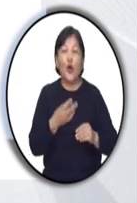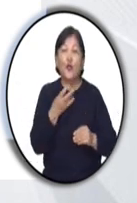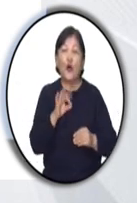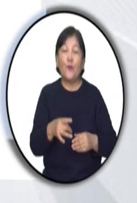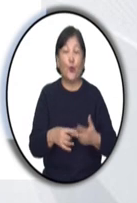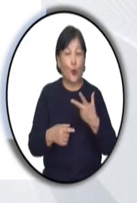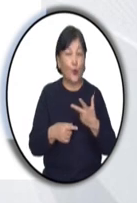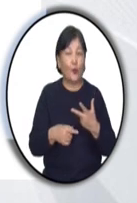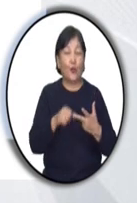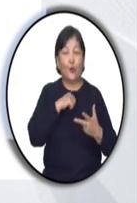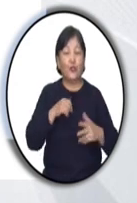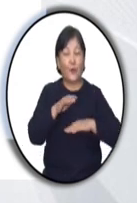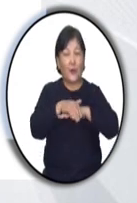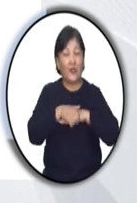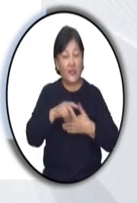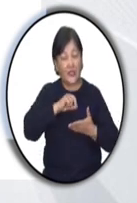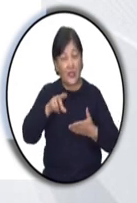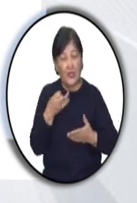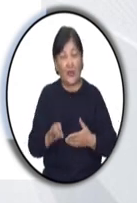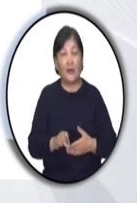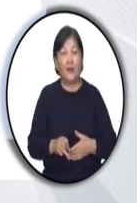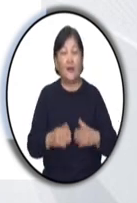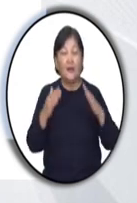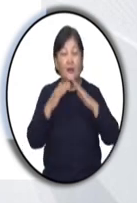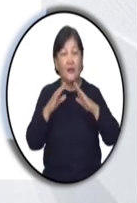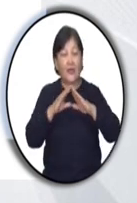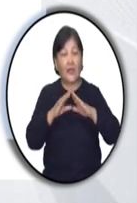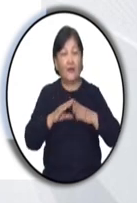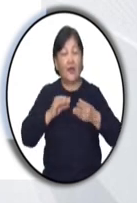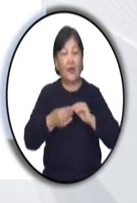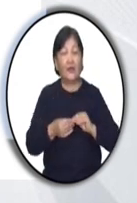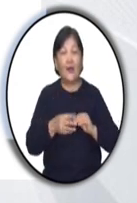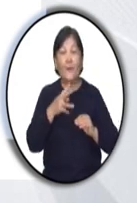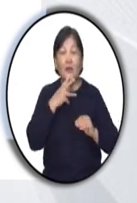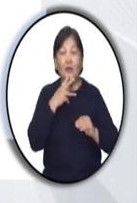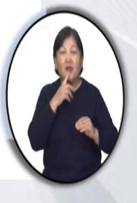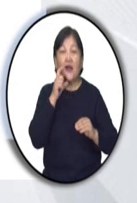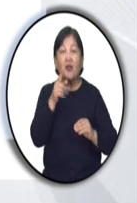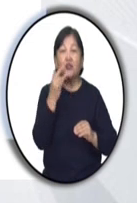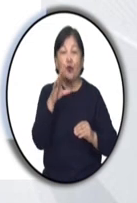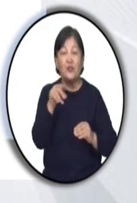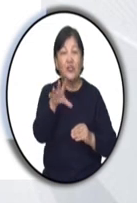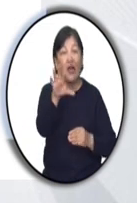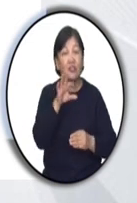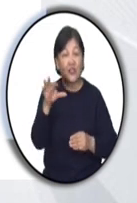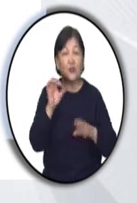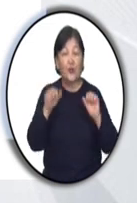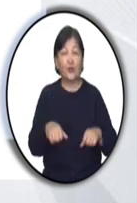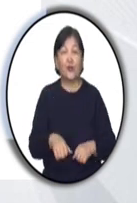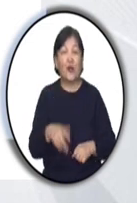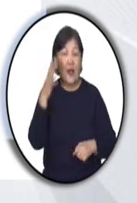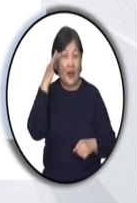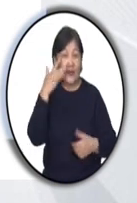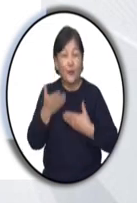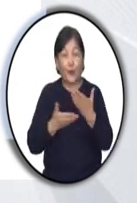энэ бидан гүйцэтгэх номер 3 гэсэн юм даалгавруудыг бидаж гүйцэтгээрэй. За, даалгавраа хийхдээ мэдээллийн дараах их сурвалжийг